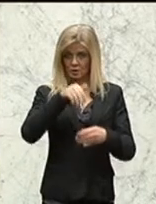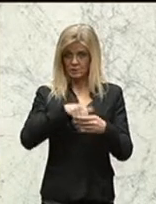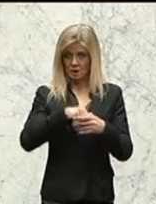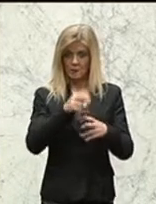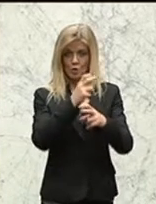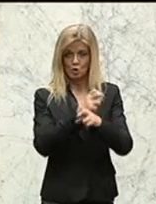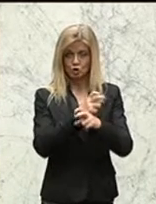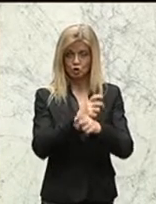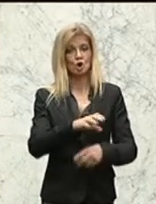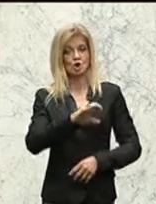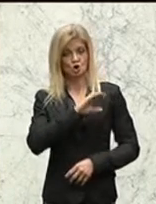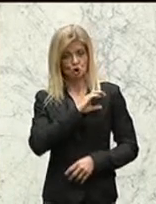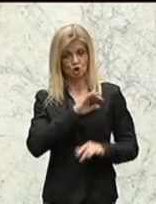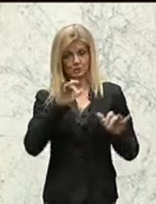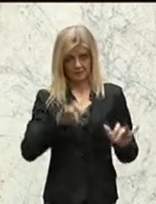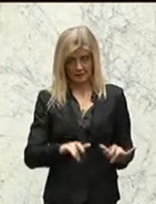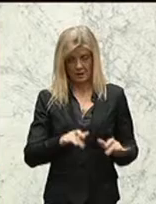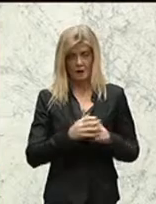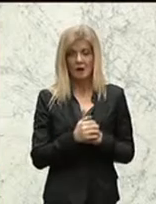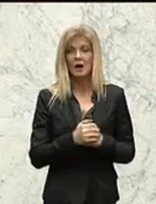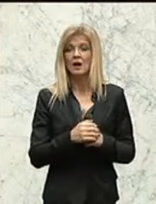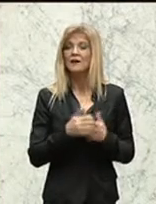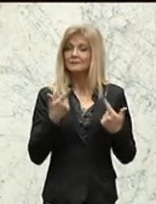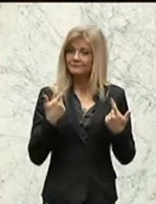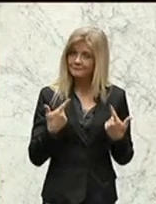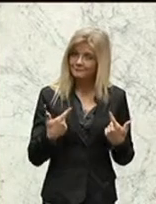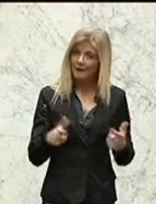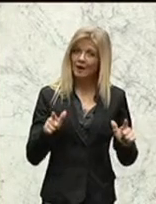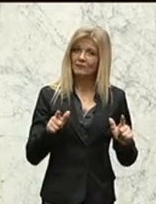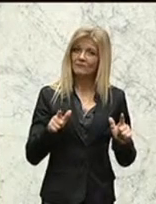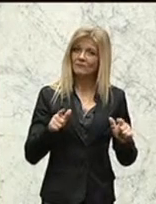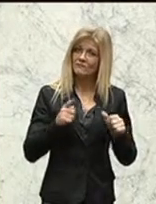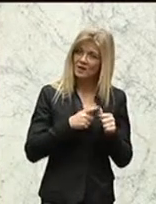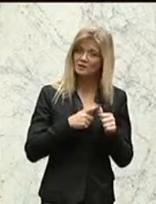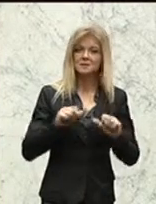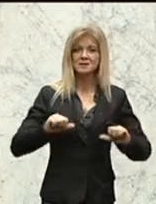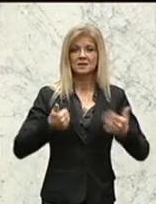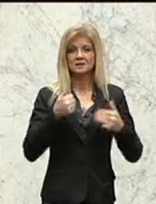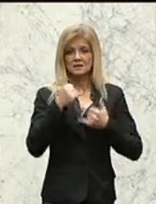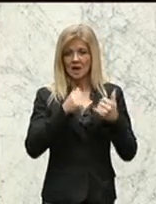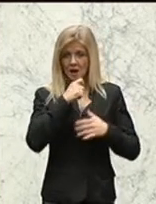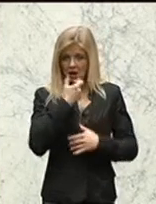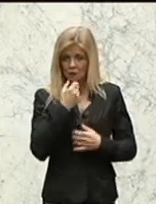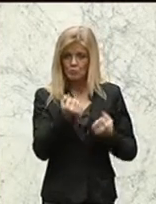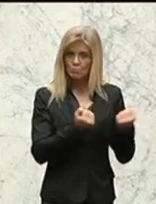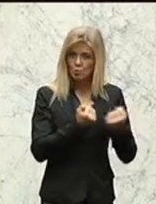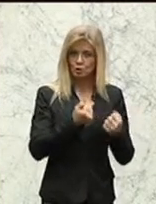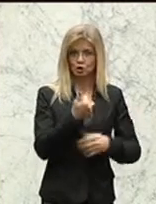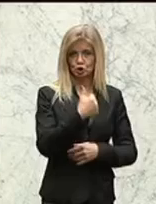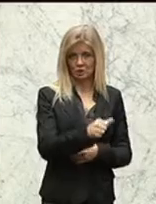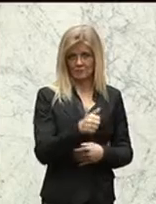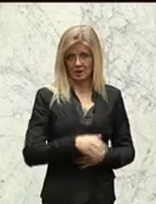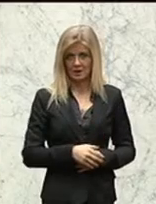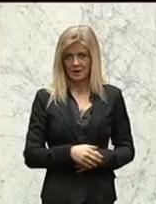Chance, mit 16 Jahren am politischen Leben teilzunehmen. Auf der anderen Seite erweitern wir aber nicht